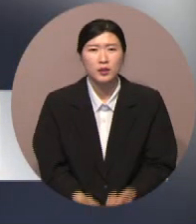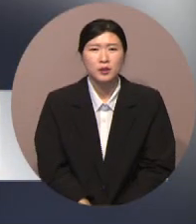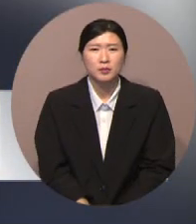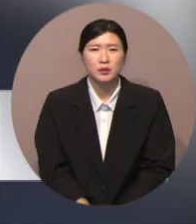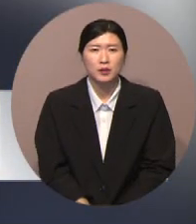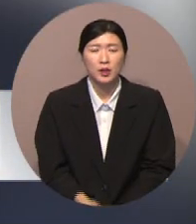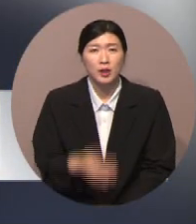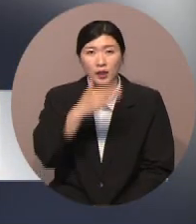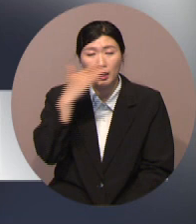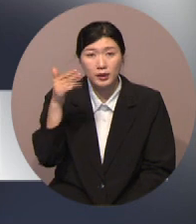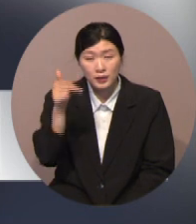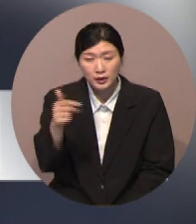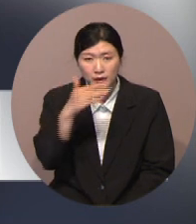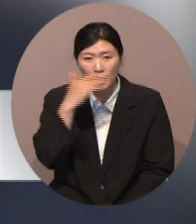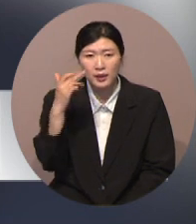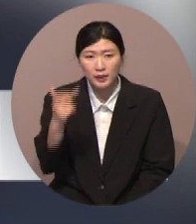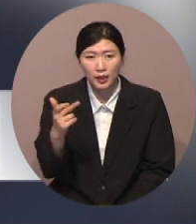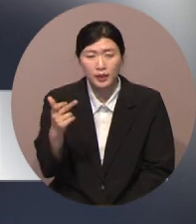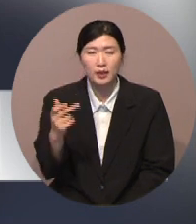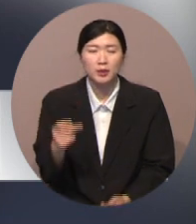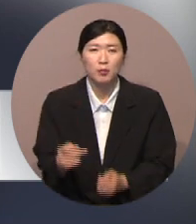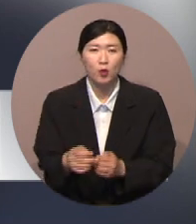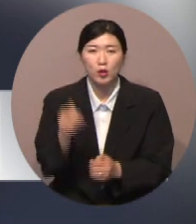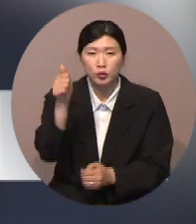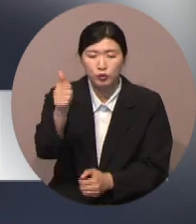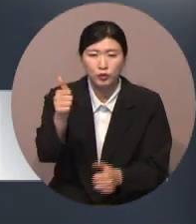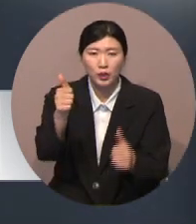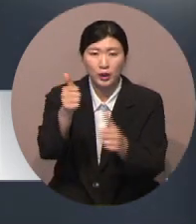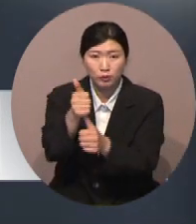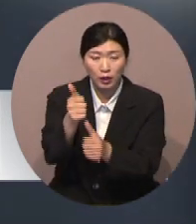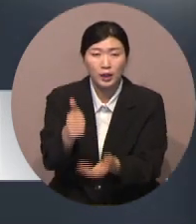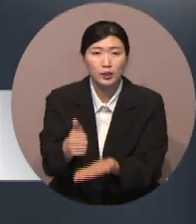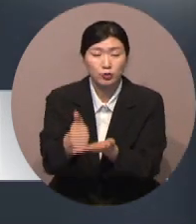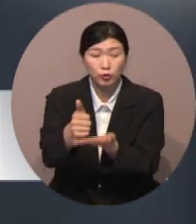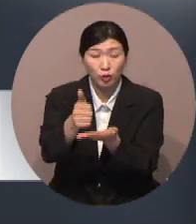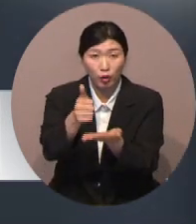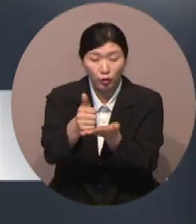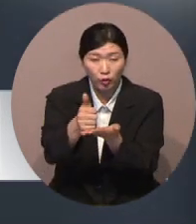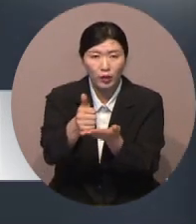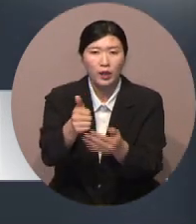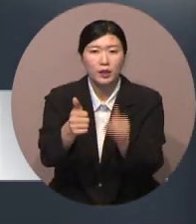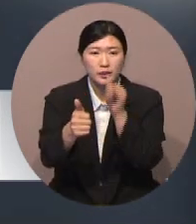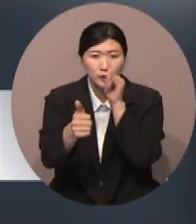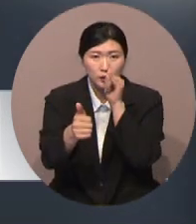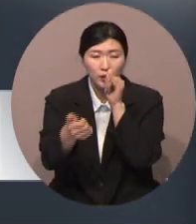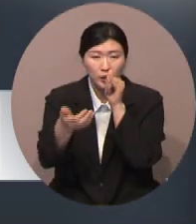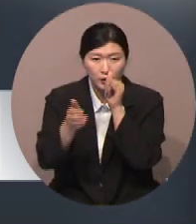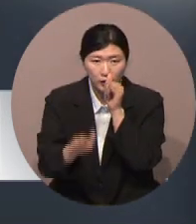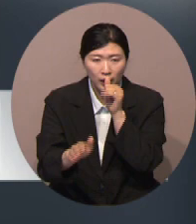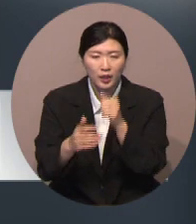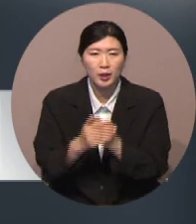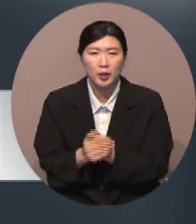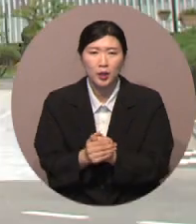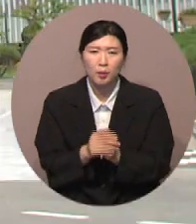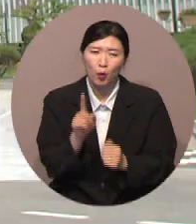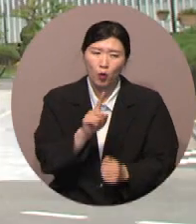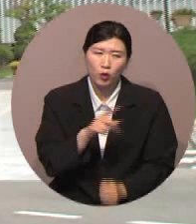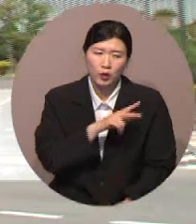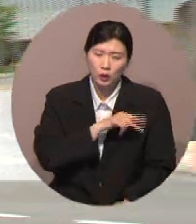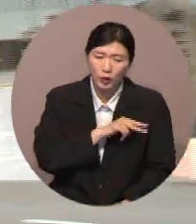예산군 2회는 지난달 이상호 의원과 강선구 의원을 각각 의장과 부의장으로 선출했지만 한